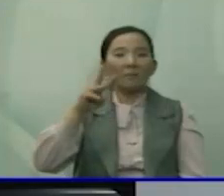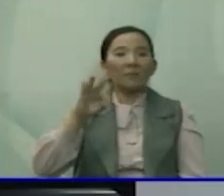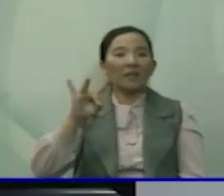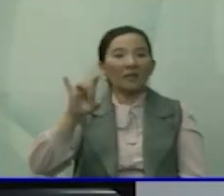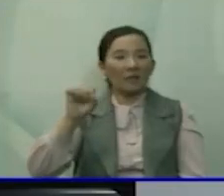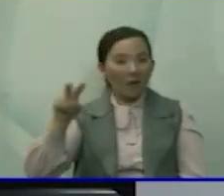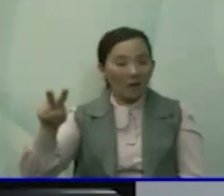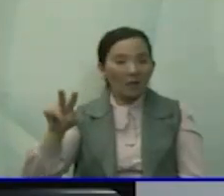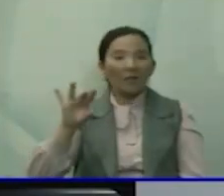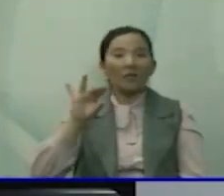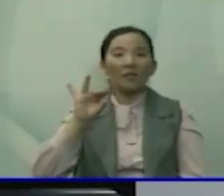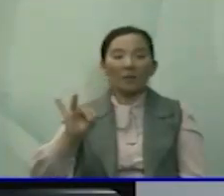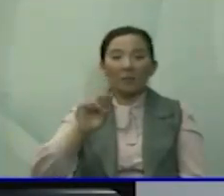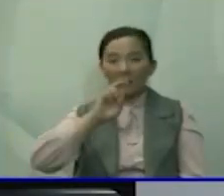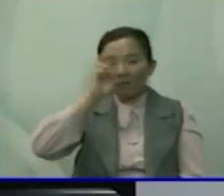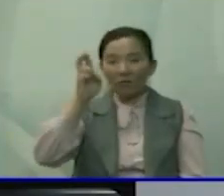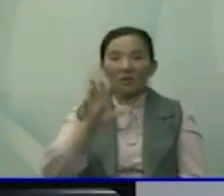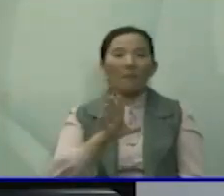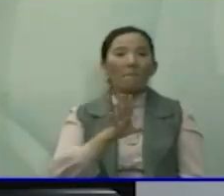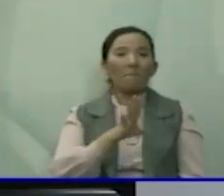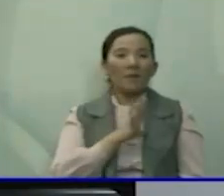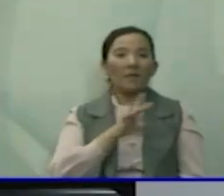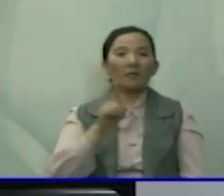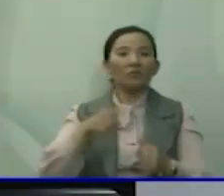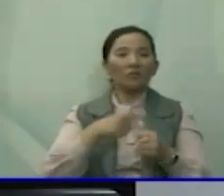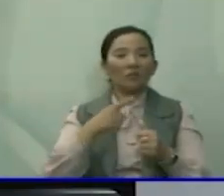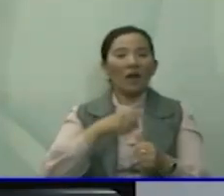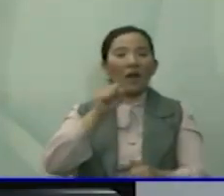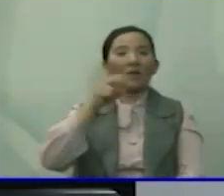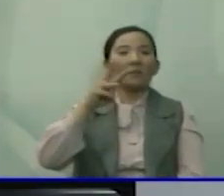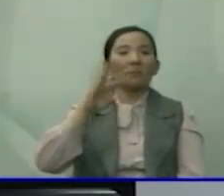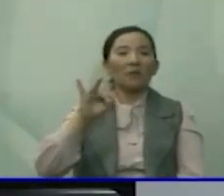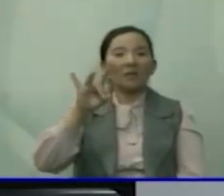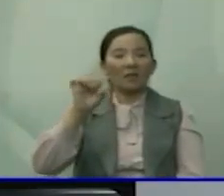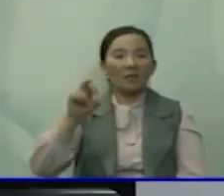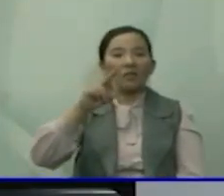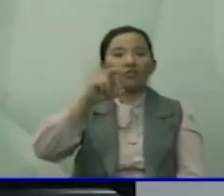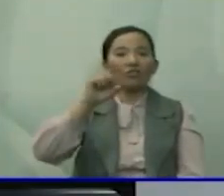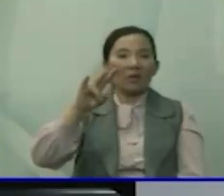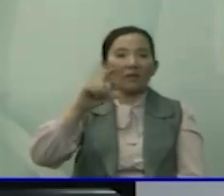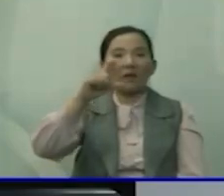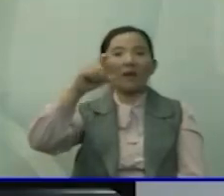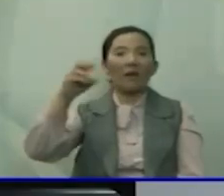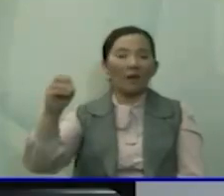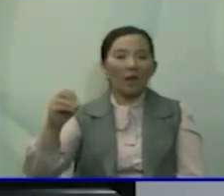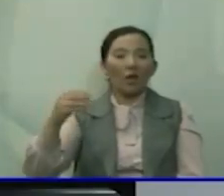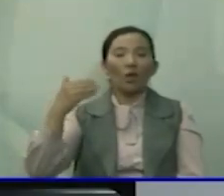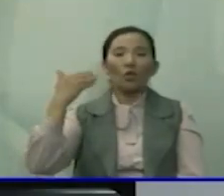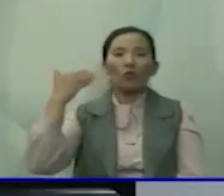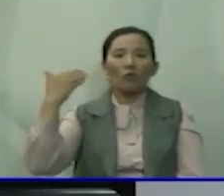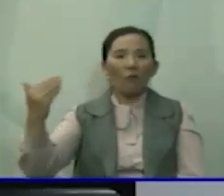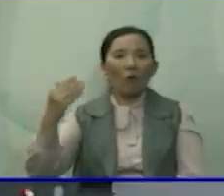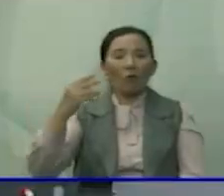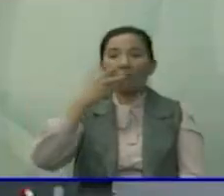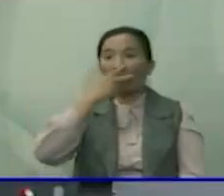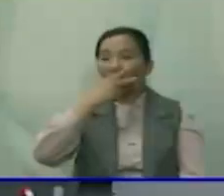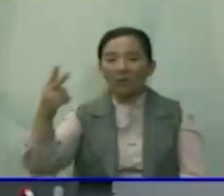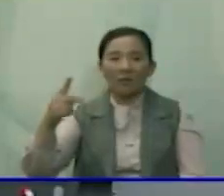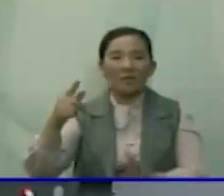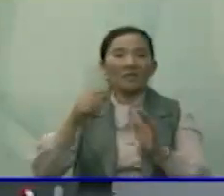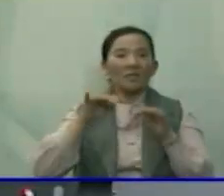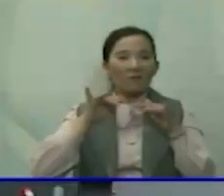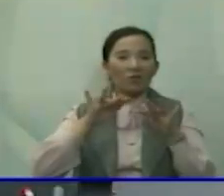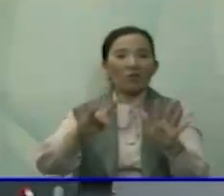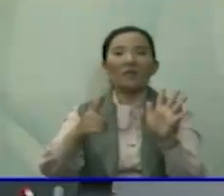флотоводцев был адмирал джан ху ево эскадры совершила 7